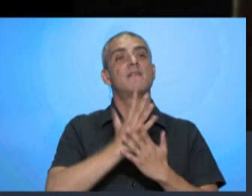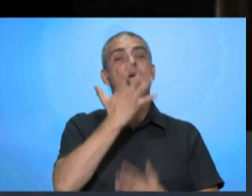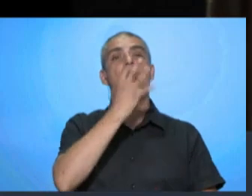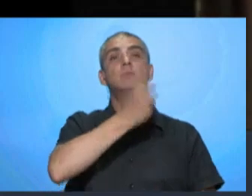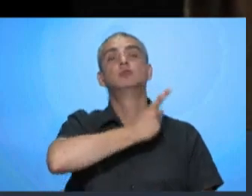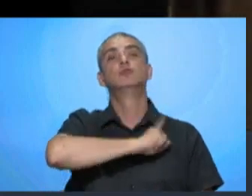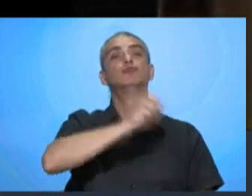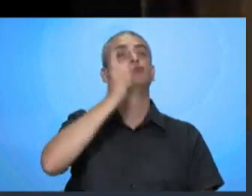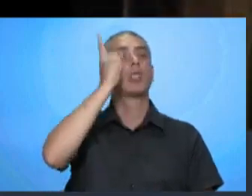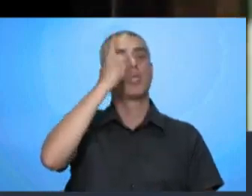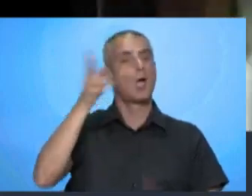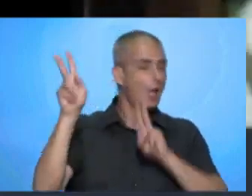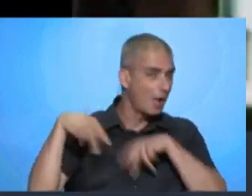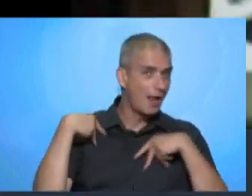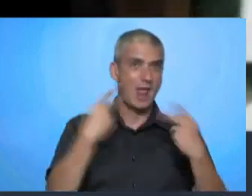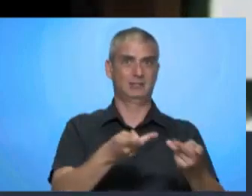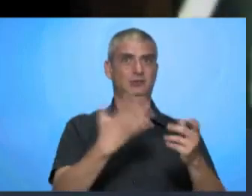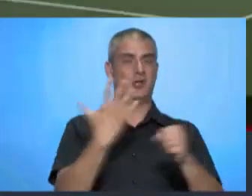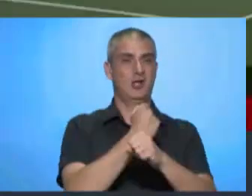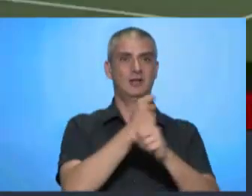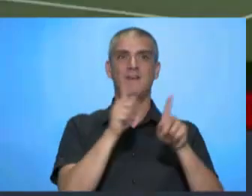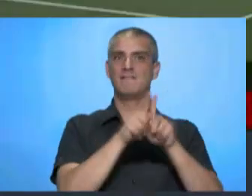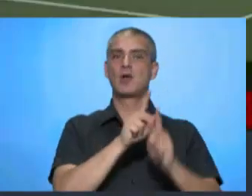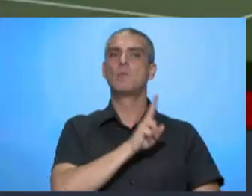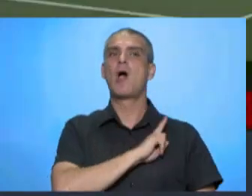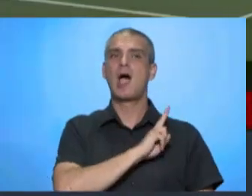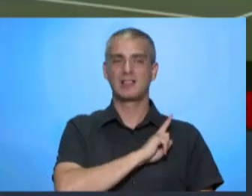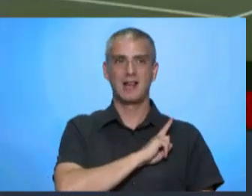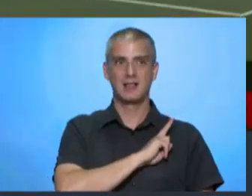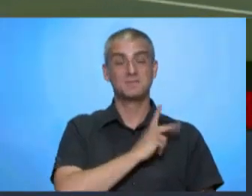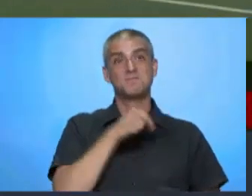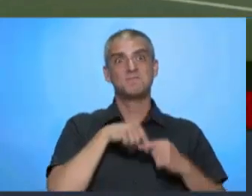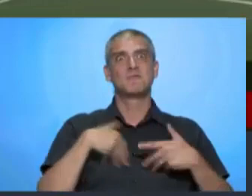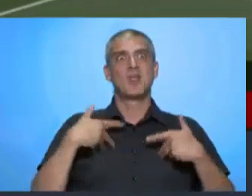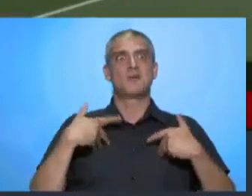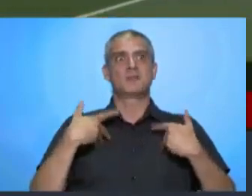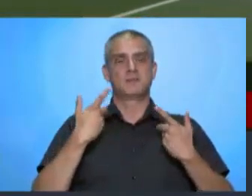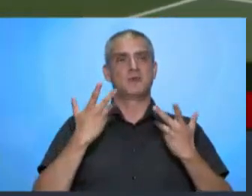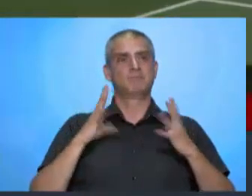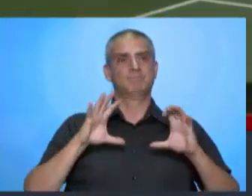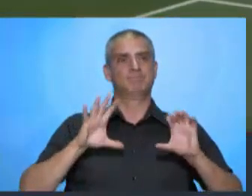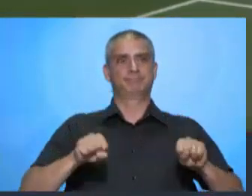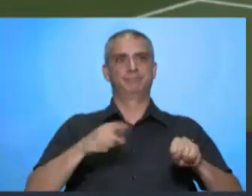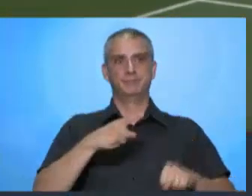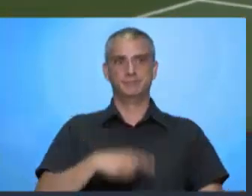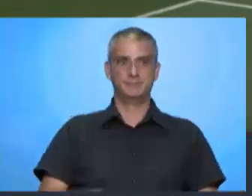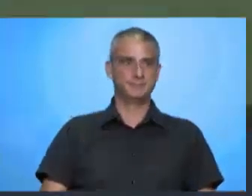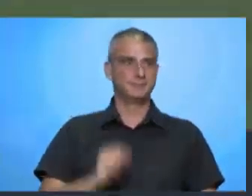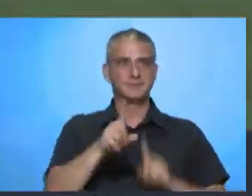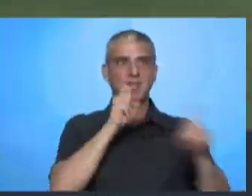שנה שהוא יחזור הביתה. ואז, כמו אצל האנגלים, האופטימיות השתלטה.